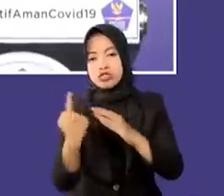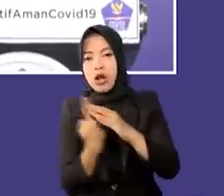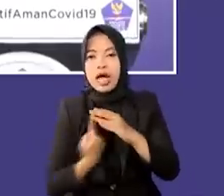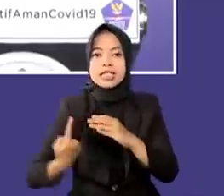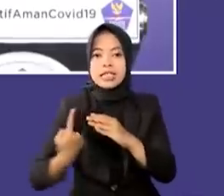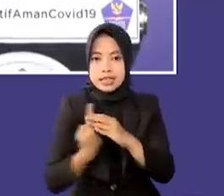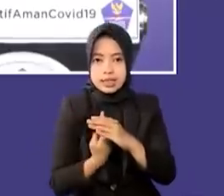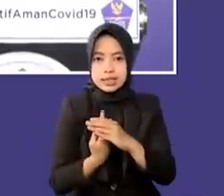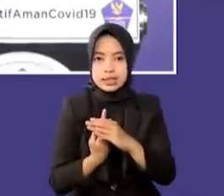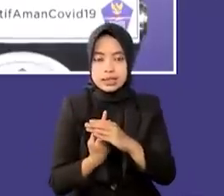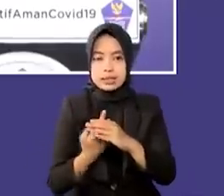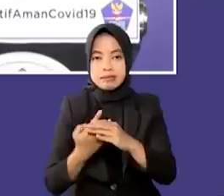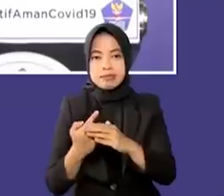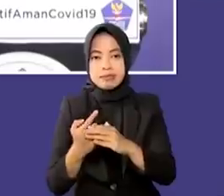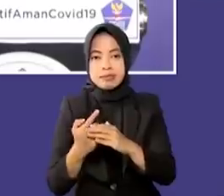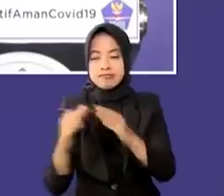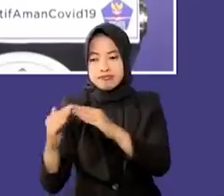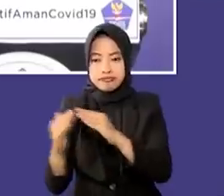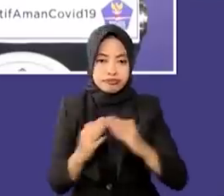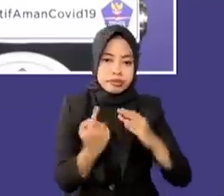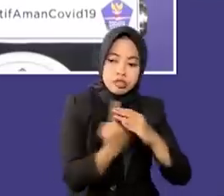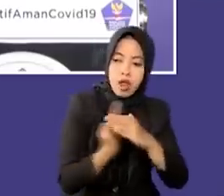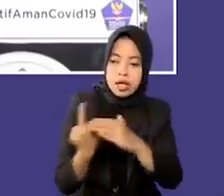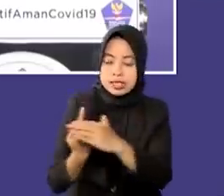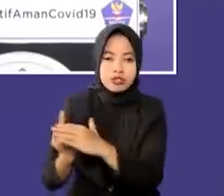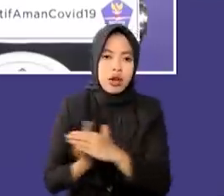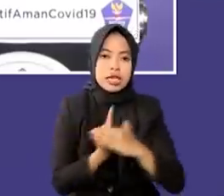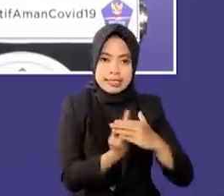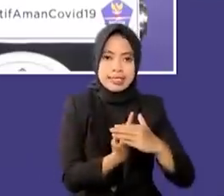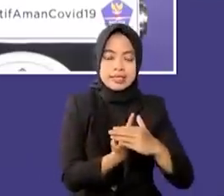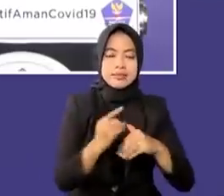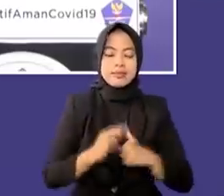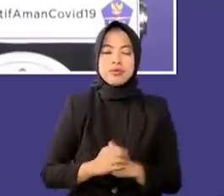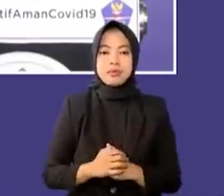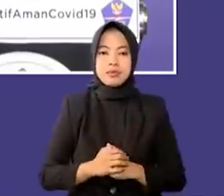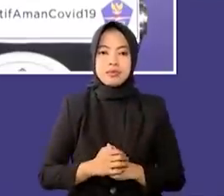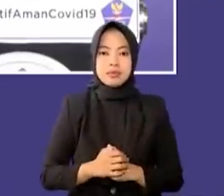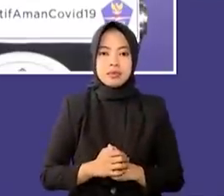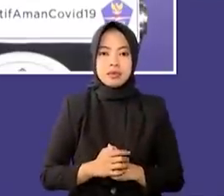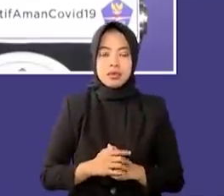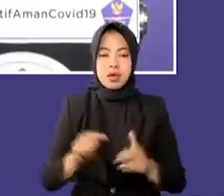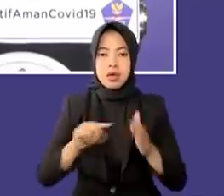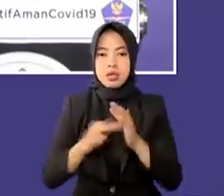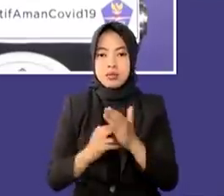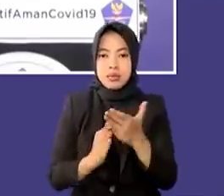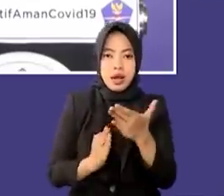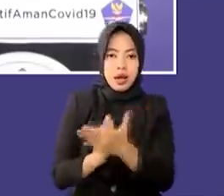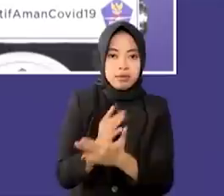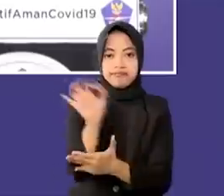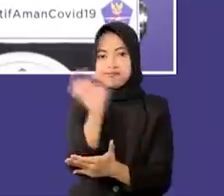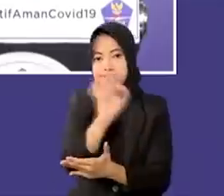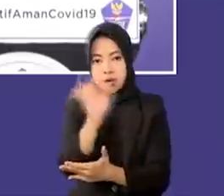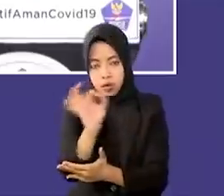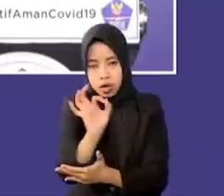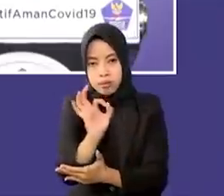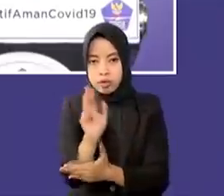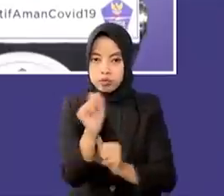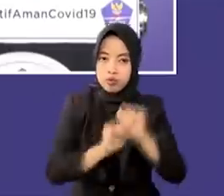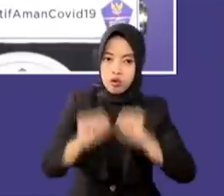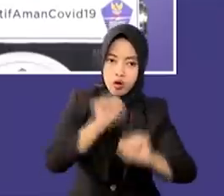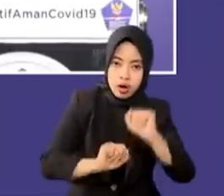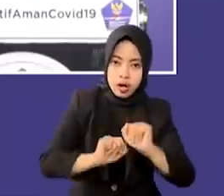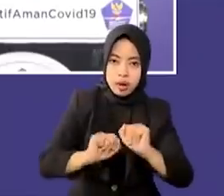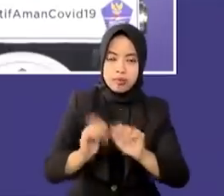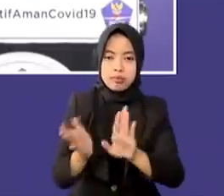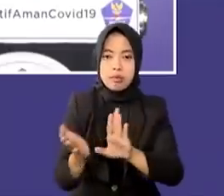kita lakukan karantina dan kemudian kita larang untuk adanya pergerakan orang